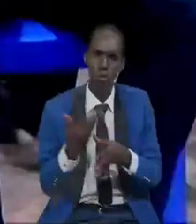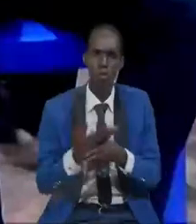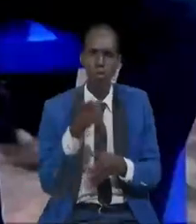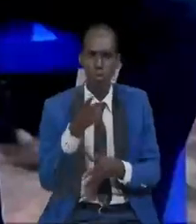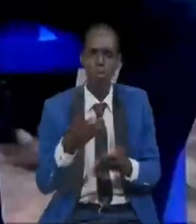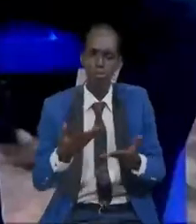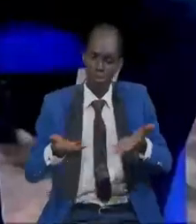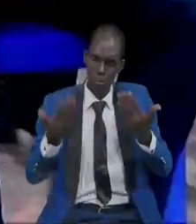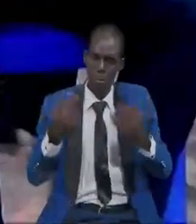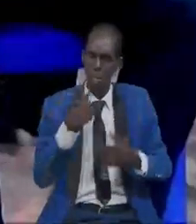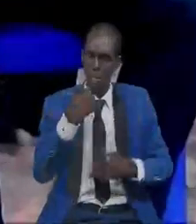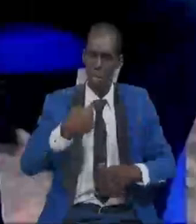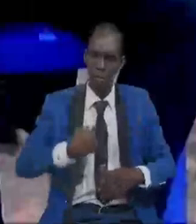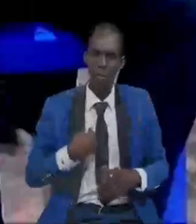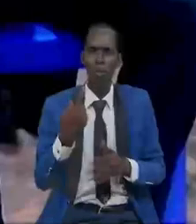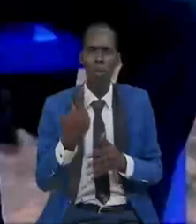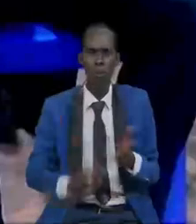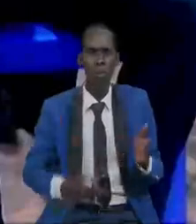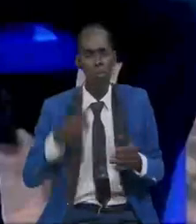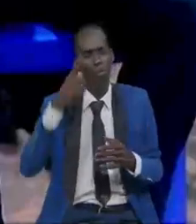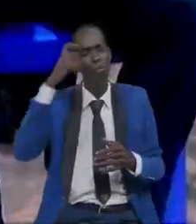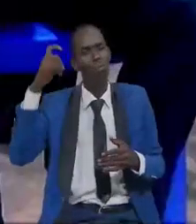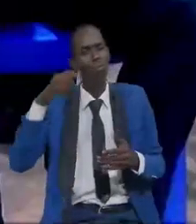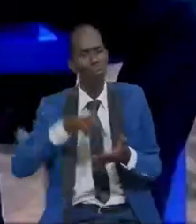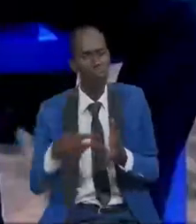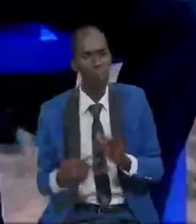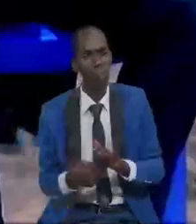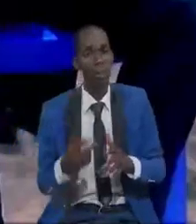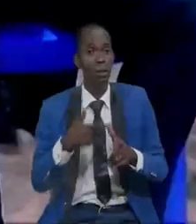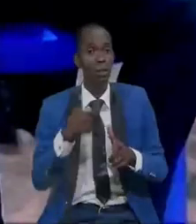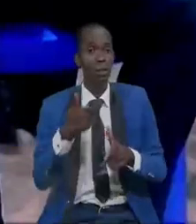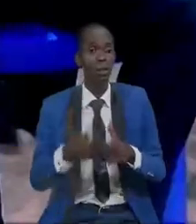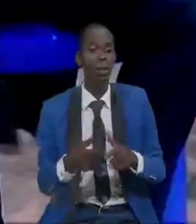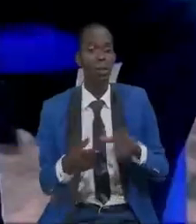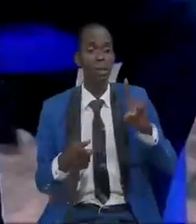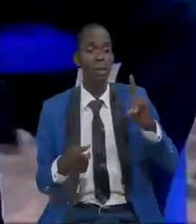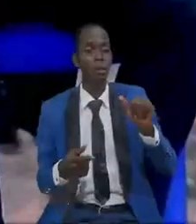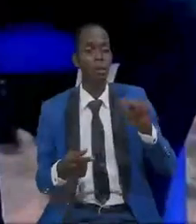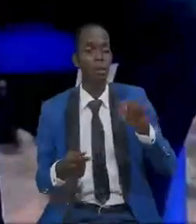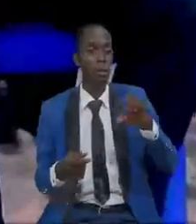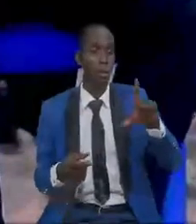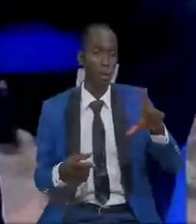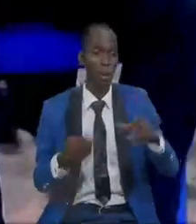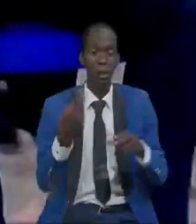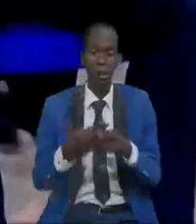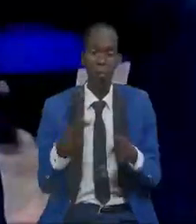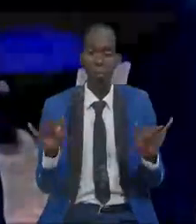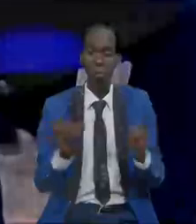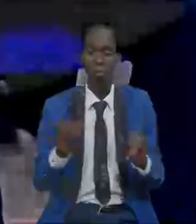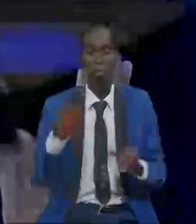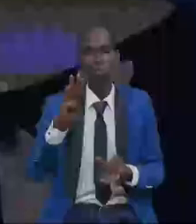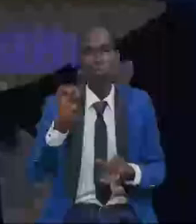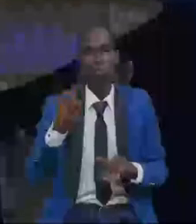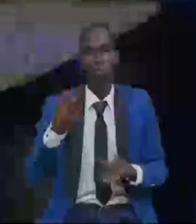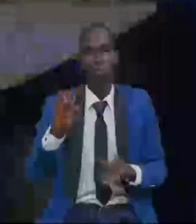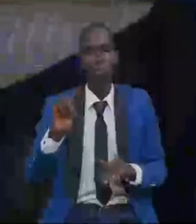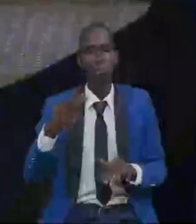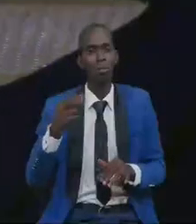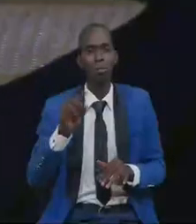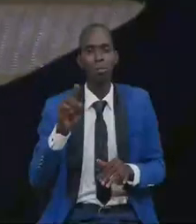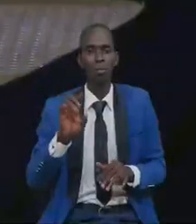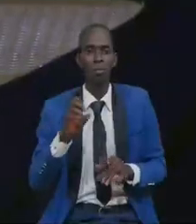Belshazzar répondit, « Mon Seigneur, que le songe soit pour tes ennemis. » Et,